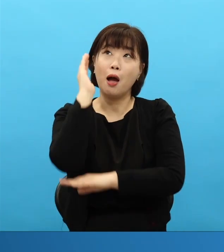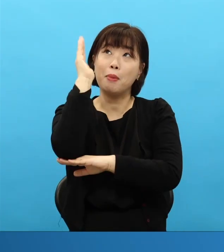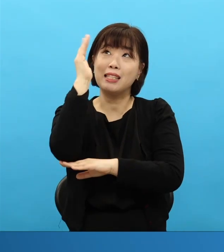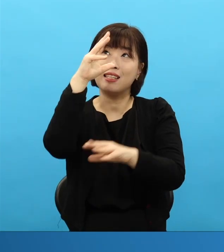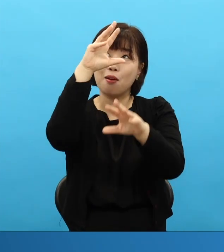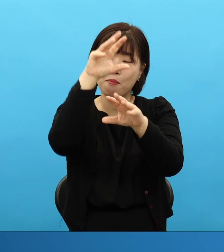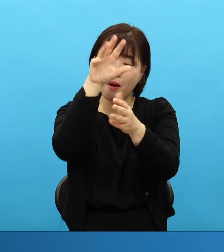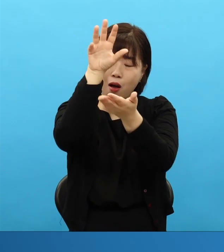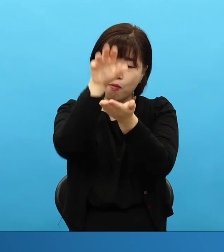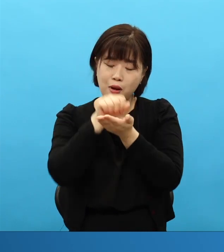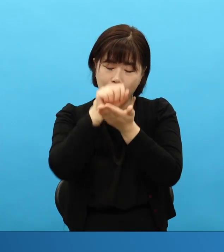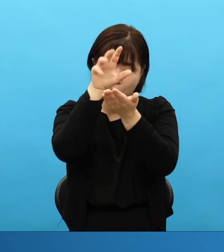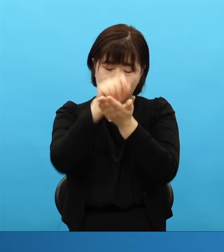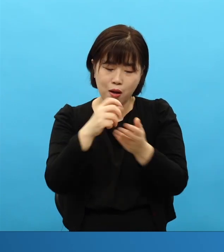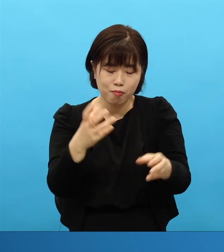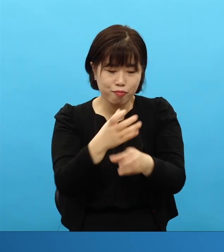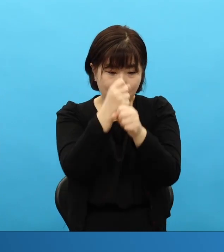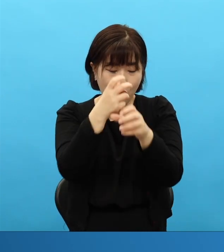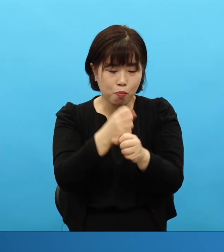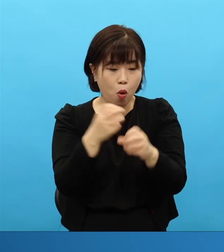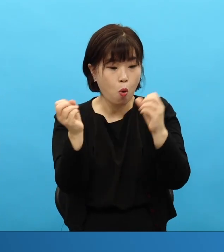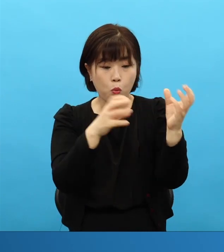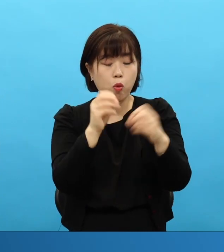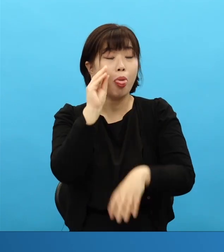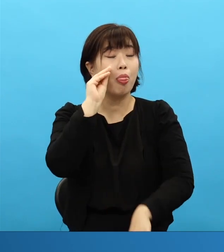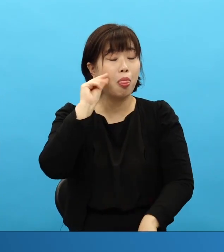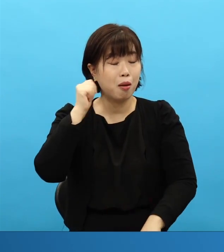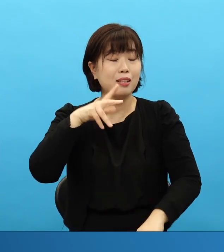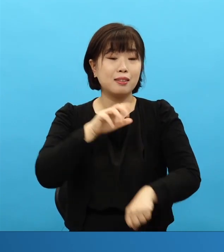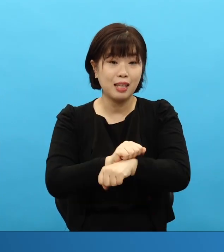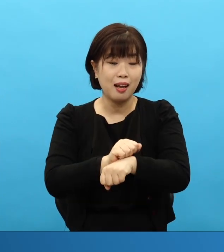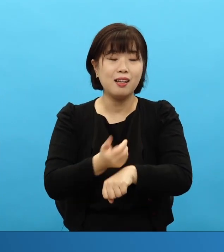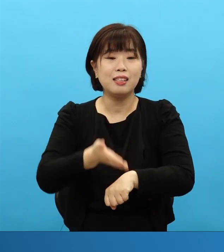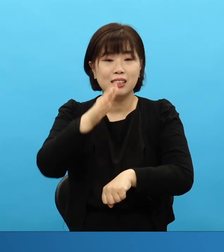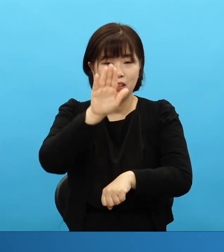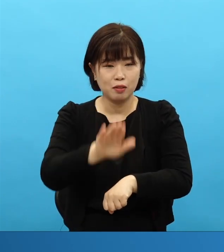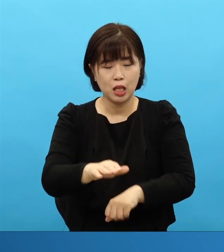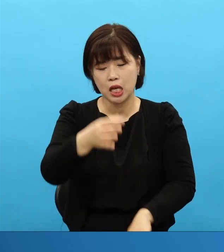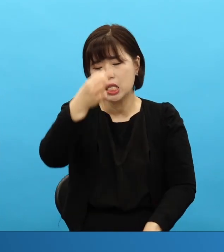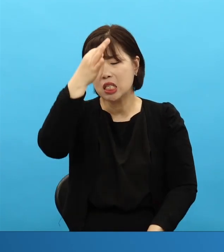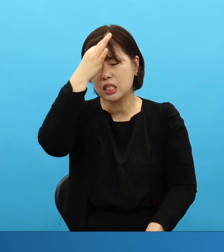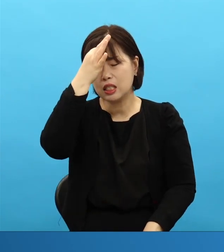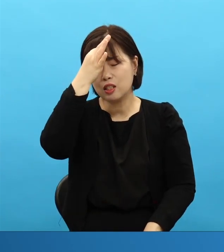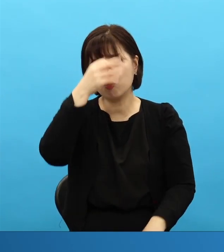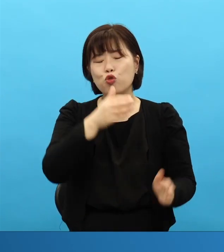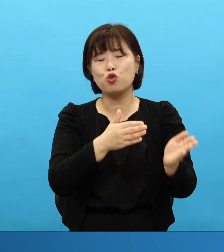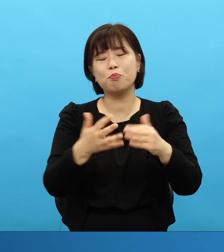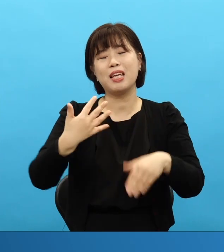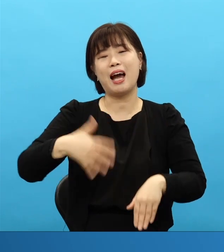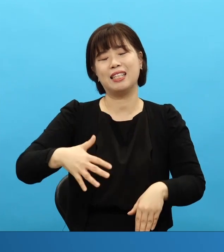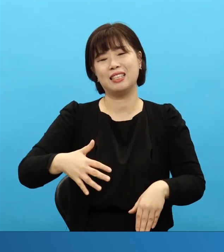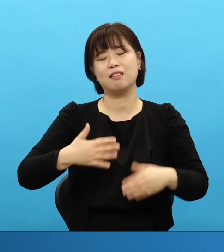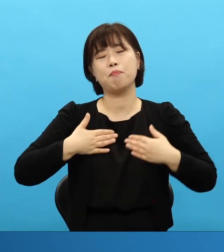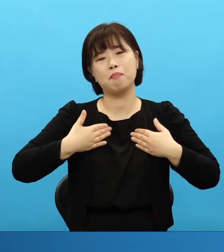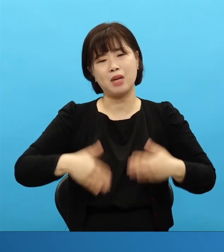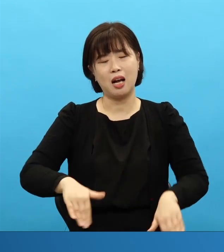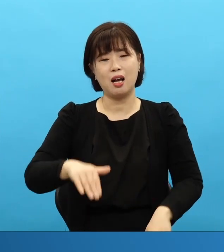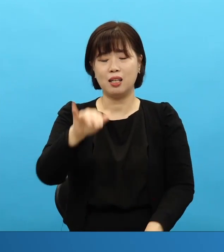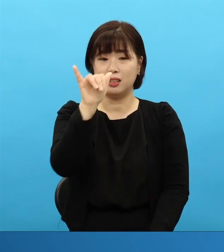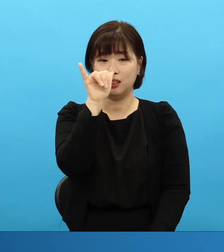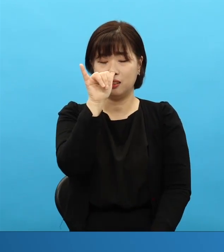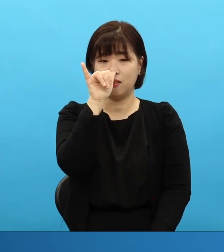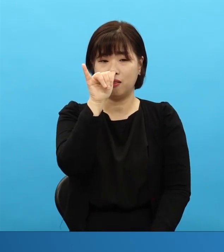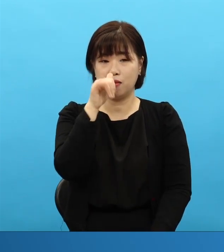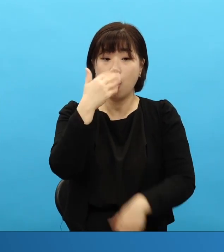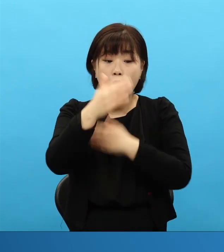하는데 그런 기능적인 부분에 대해서 조금 준비가 되지 않아서 진짜 하나님께서는 쓰시고